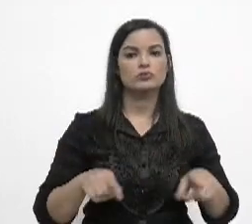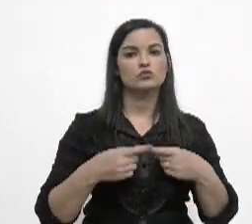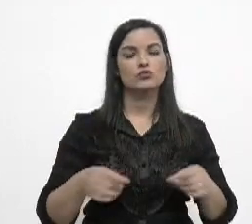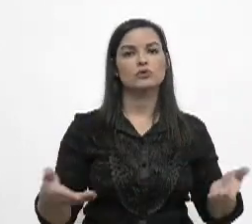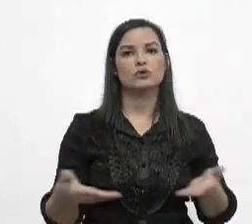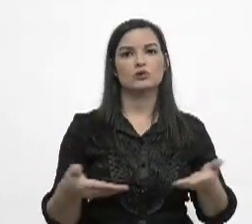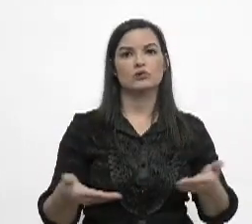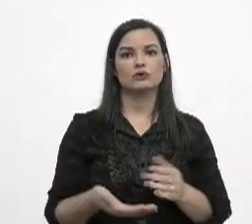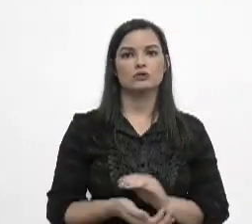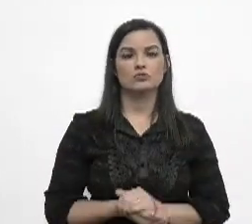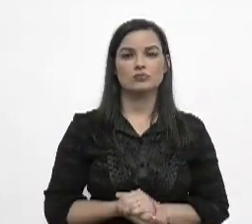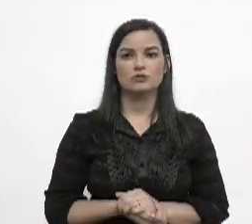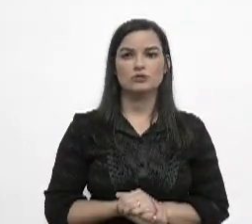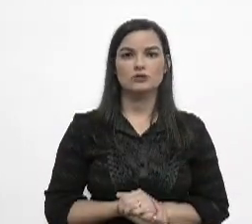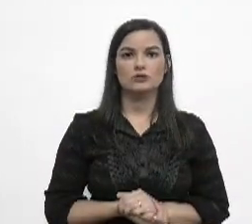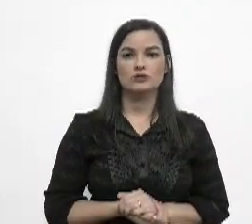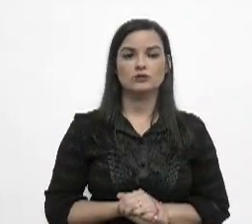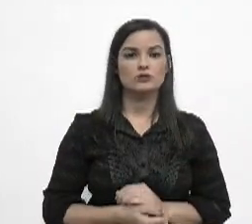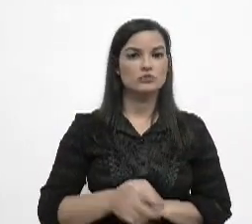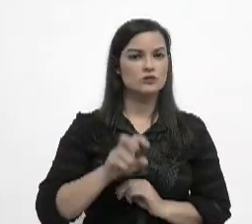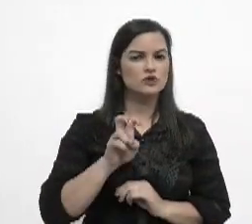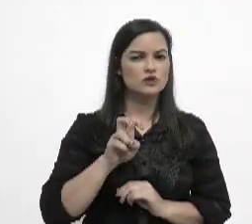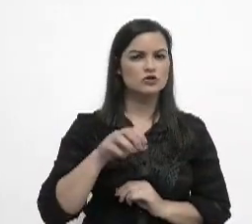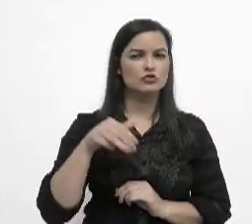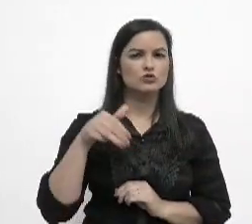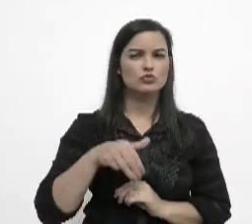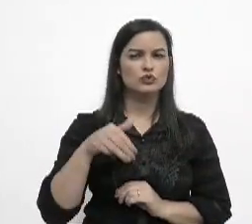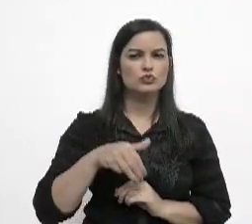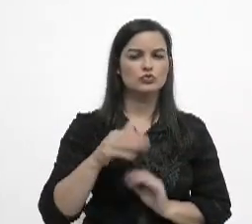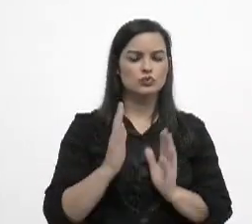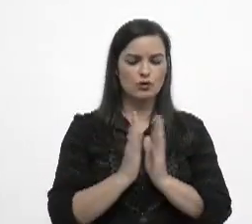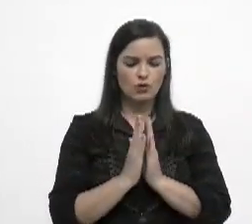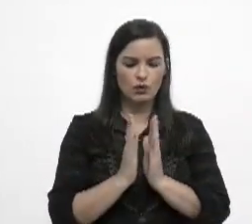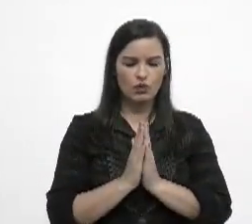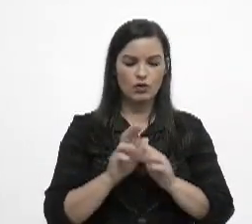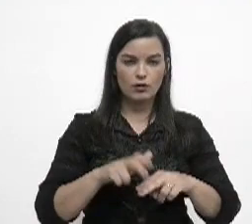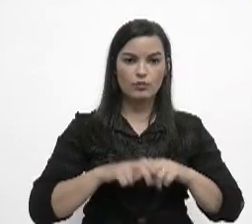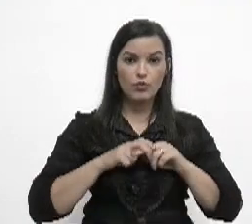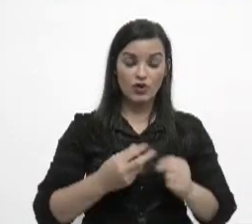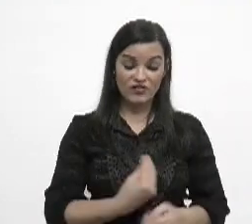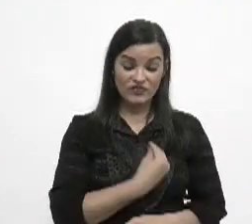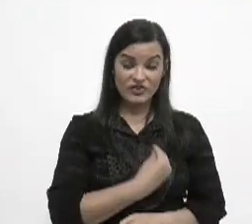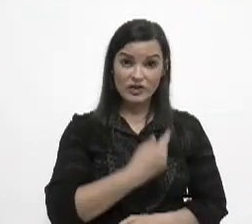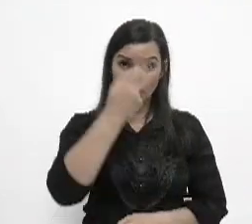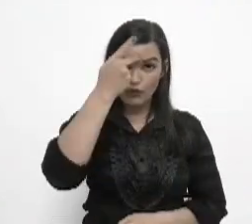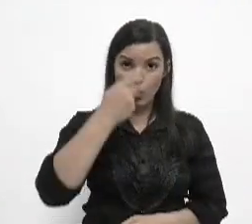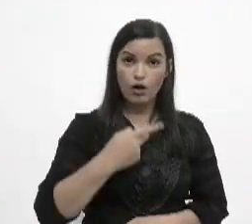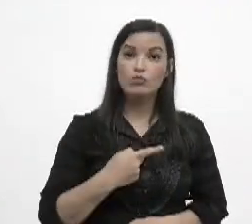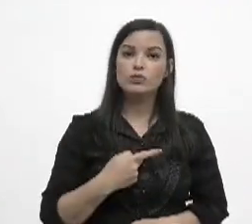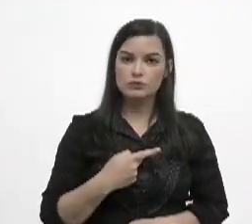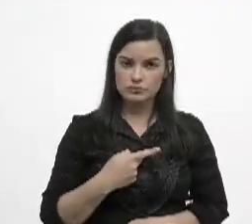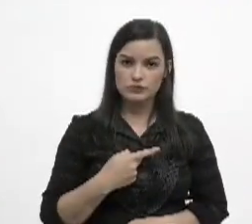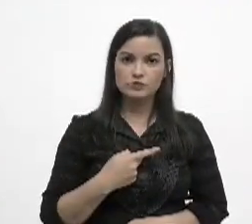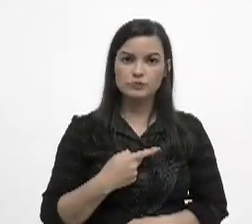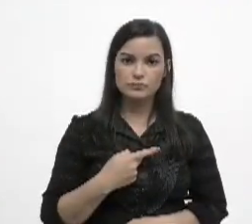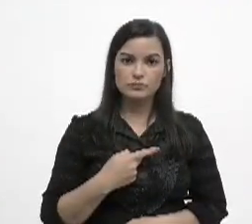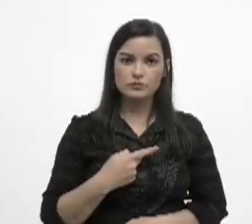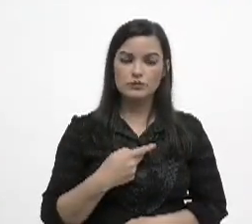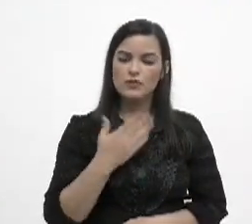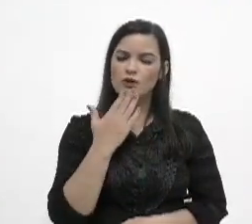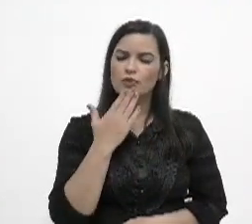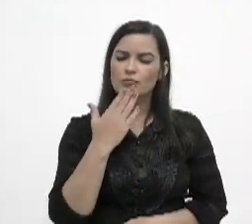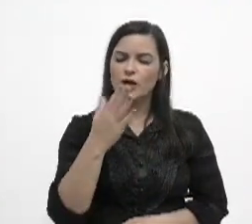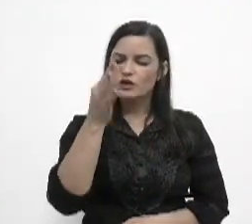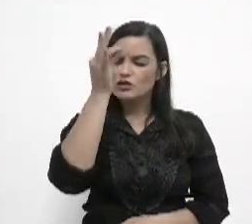위해서 기도하십시오. Durante esses 5 minutos, você ore por sua vida. 성령의 충만을 기도하십시오. Busque preenchimento